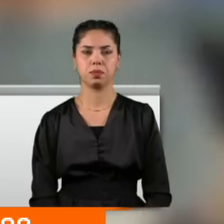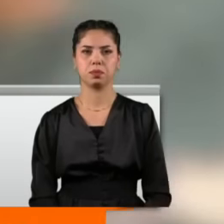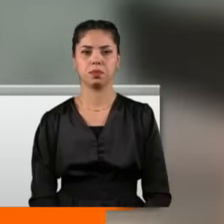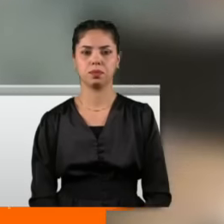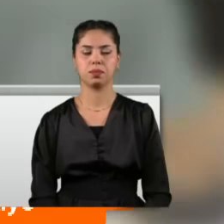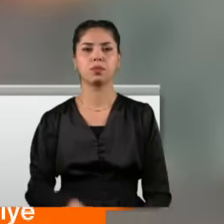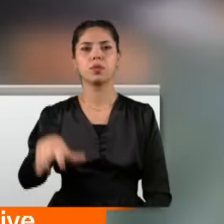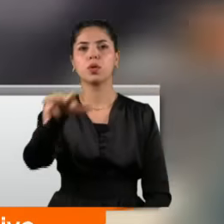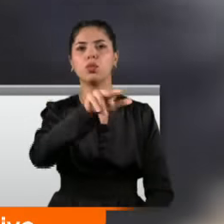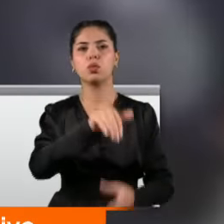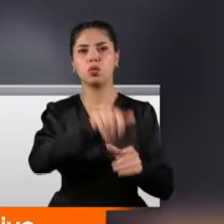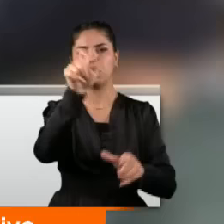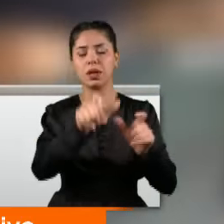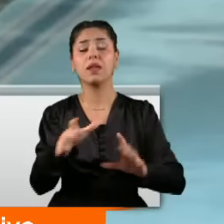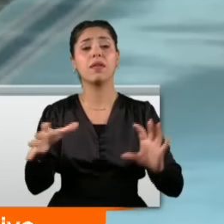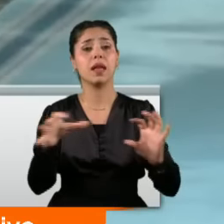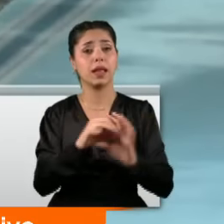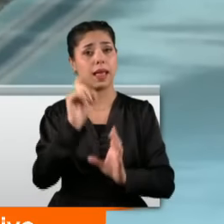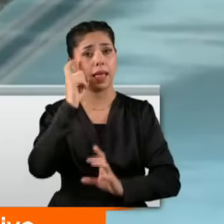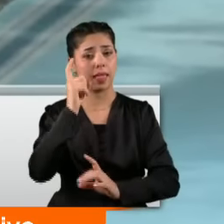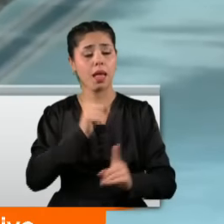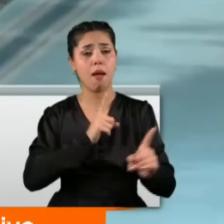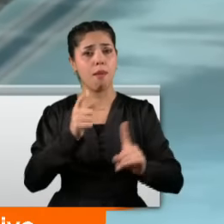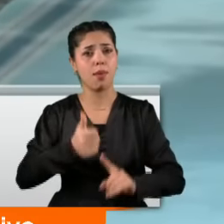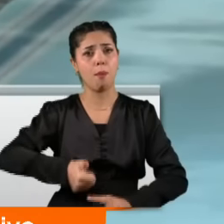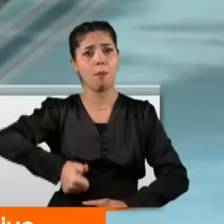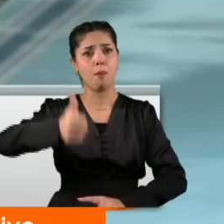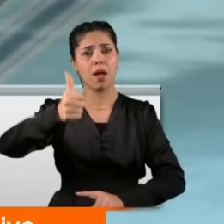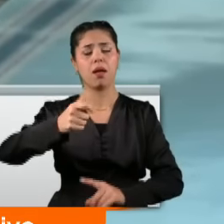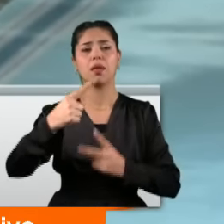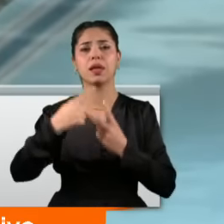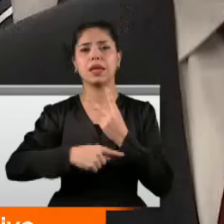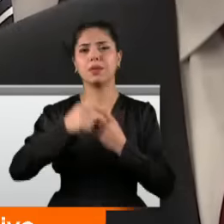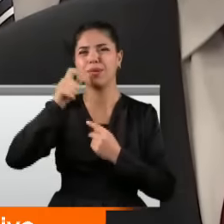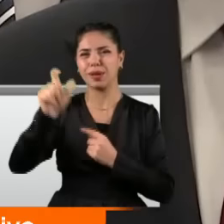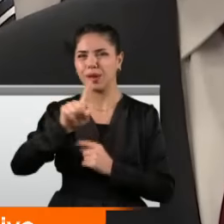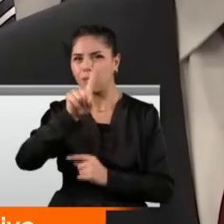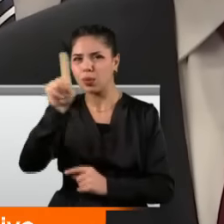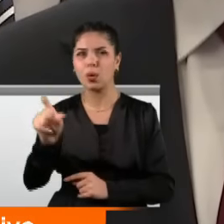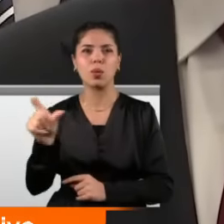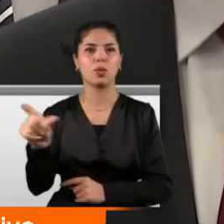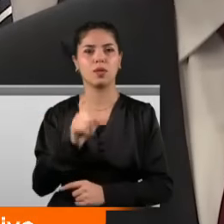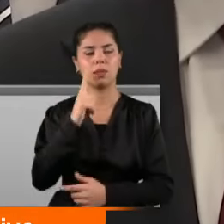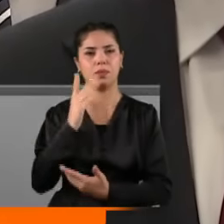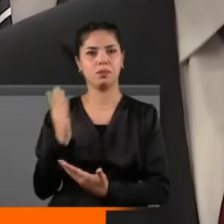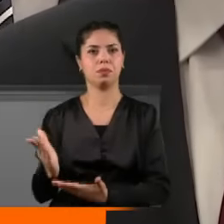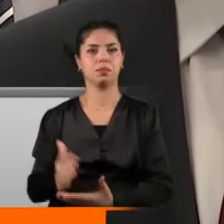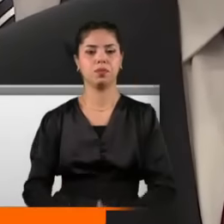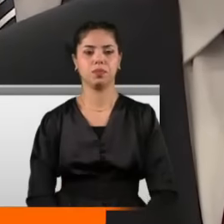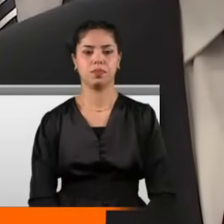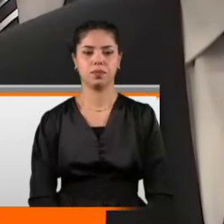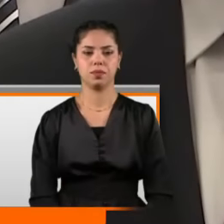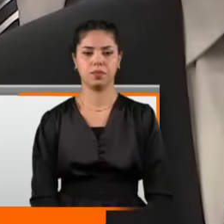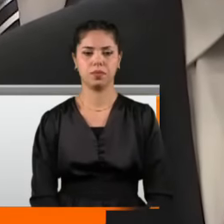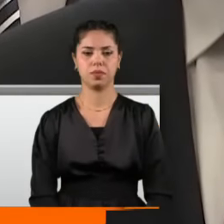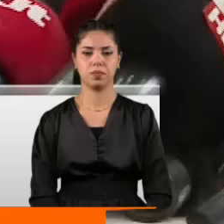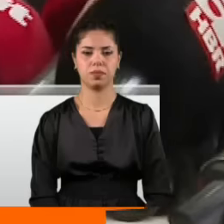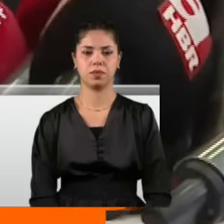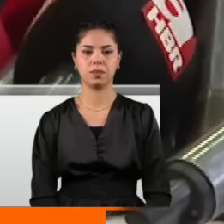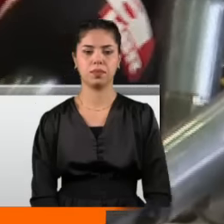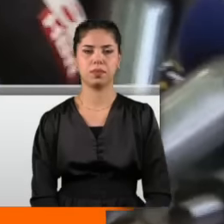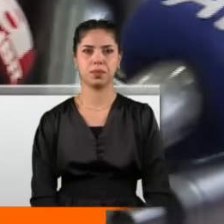3 milletvekiliyle ilgili iddialar Adalet Bakanı Yılmaz Tunç'a da soruldu. Yargımıza intikal etmiş bu konuda bir adli soruşturma söz konusu